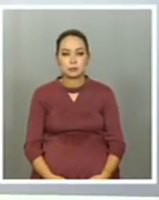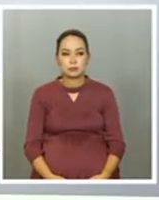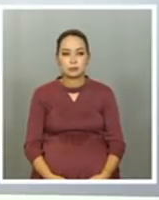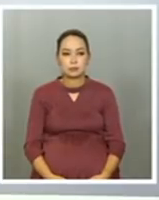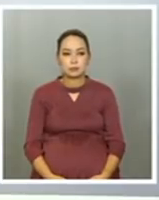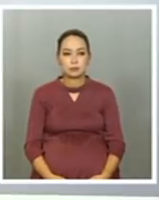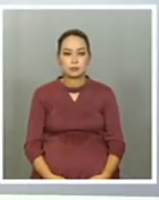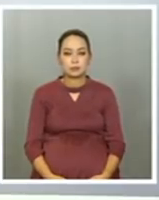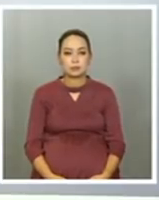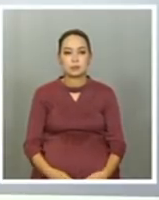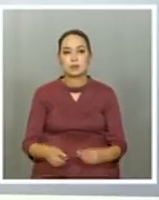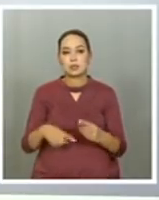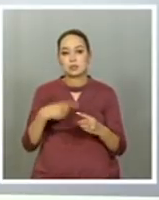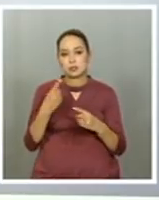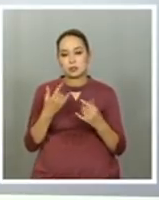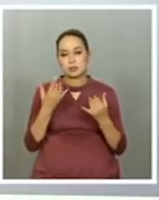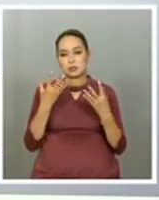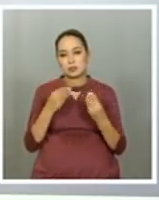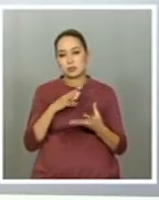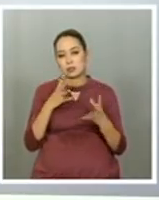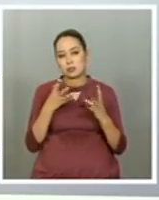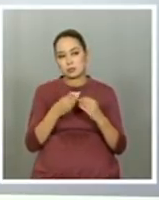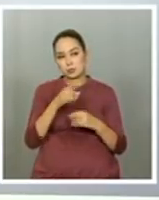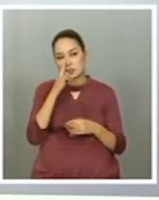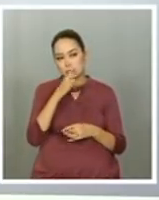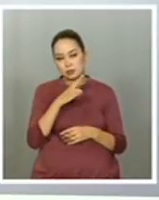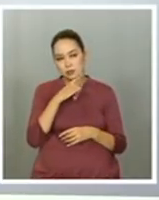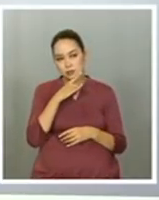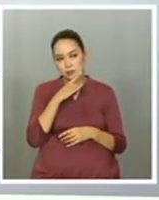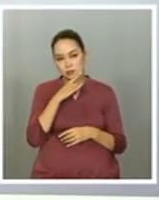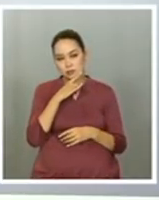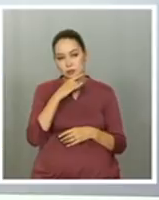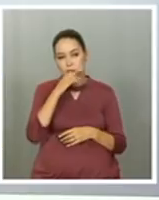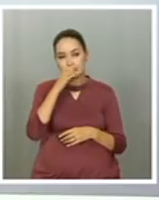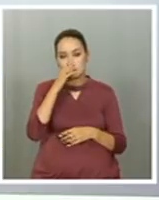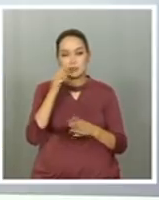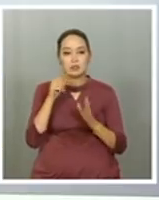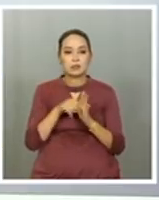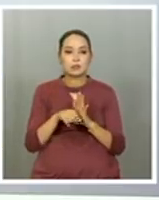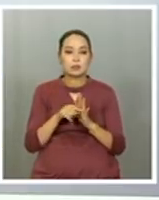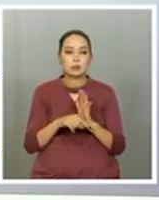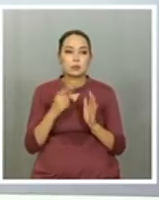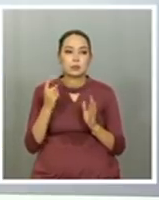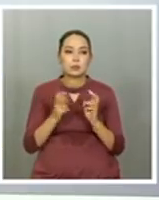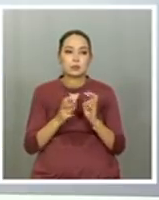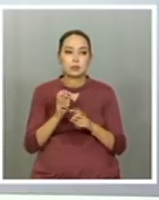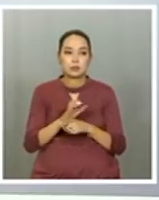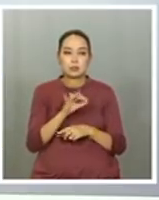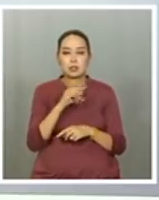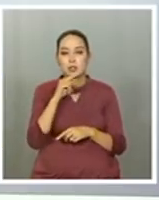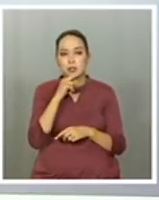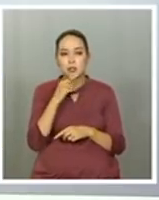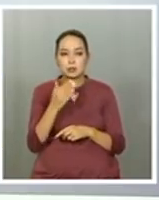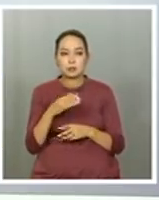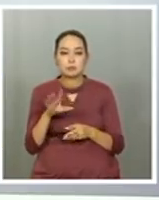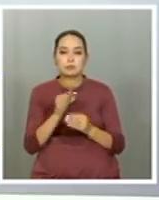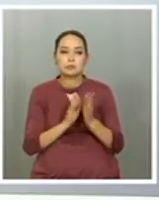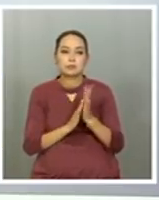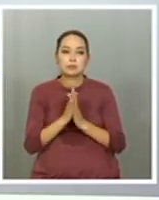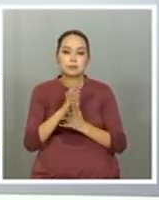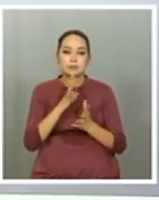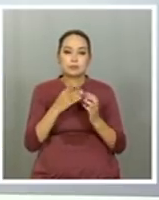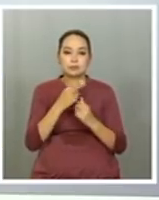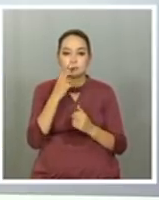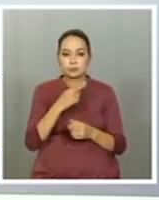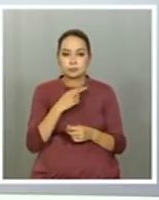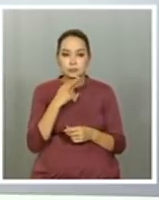Келесі кезекте жалпы Қазақстанның жалпы ішкі өнімі және экономика салаларының өсу серпініне тоқталып өтейік. Өздеріңіз көріп